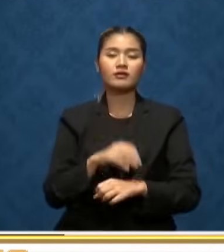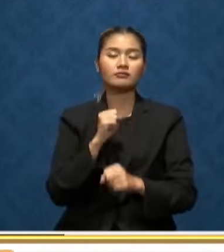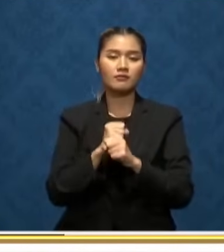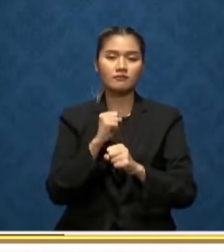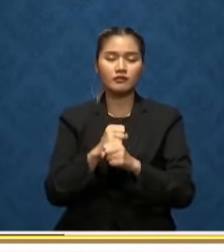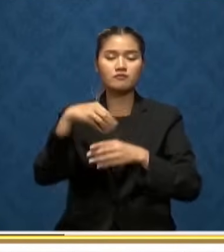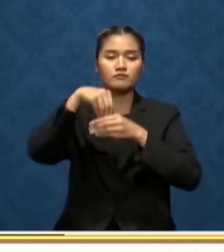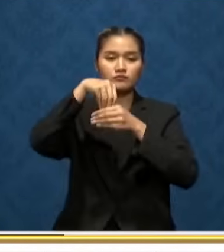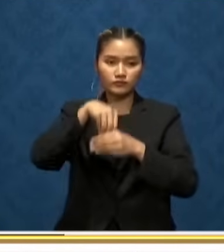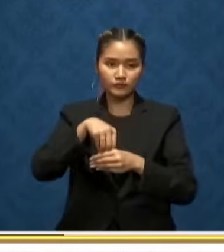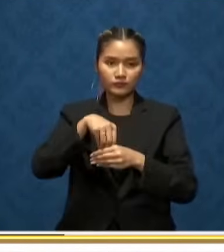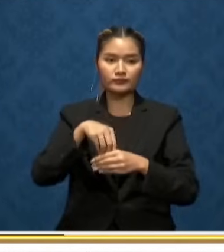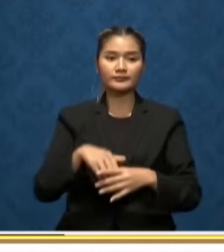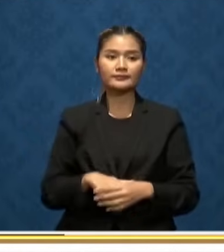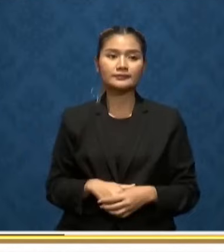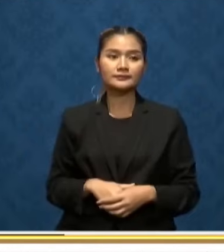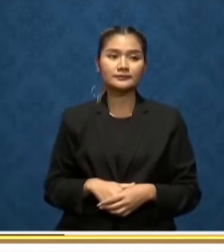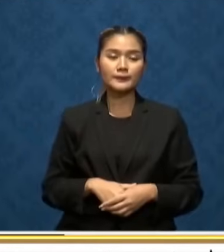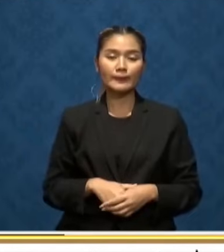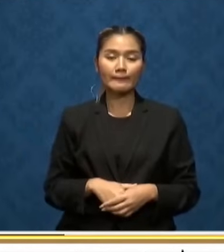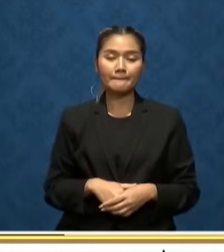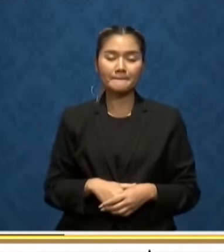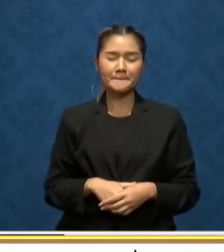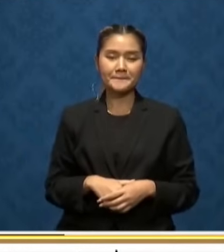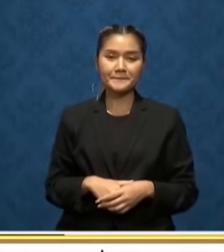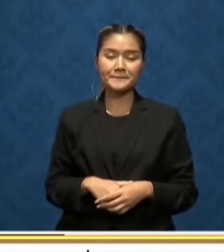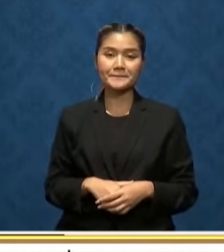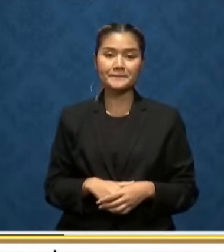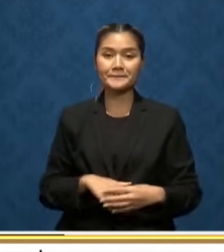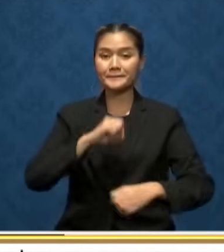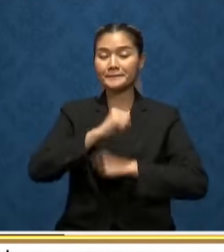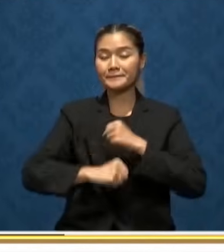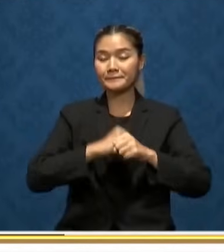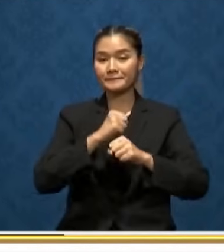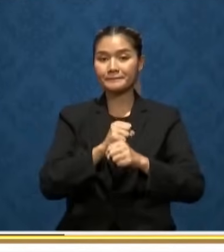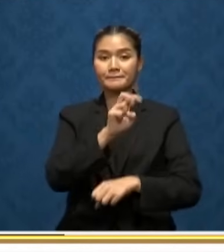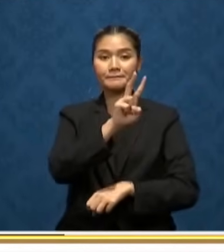และท่านประธานครับในปี